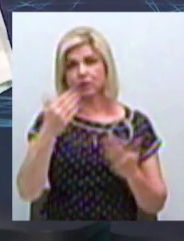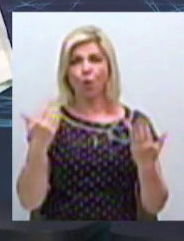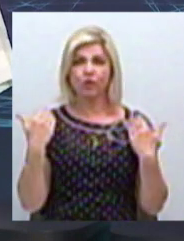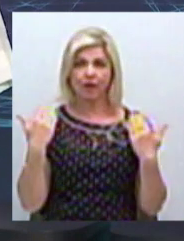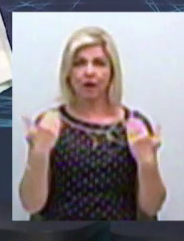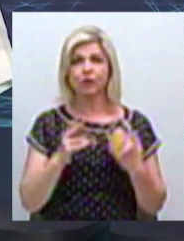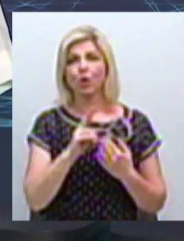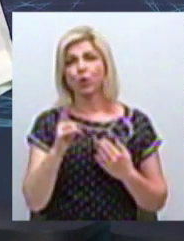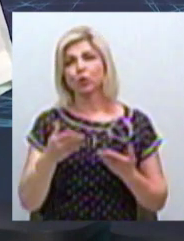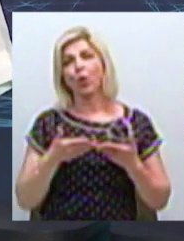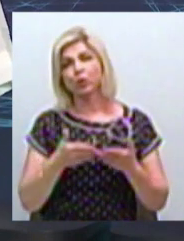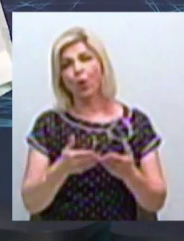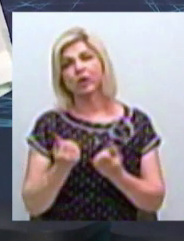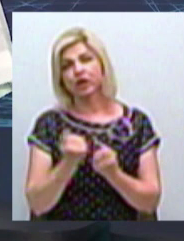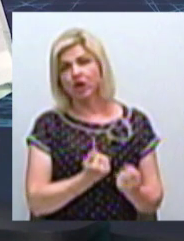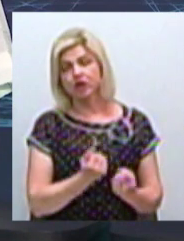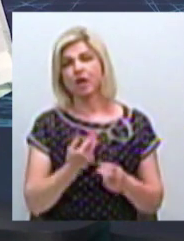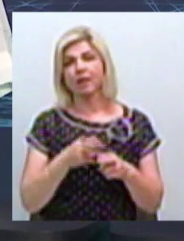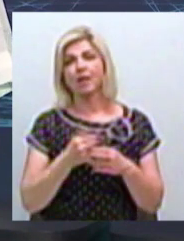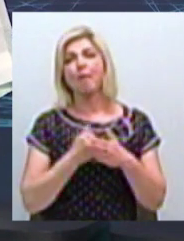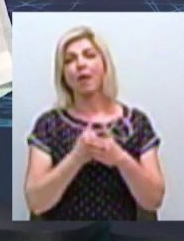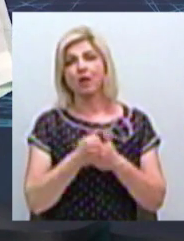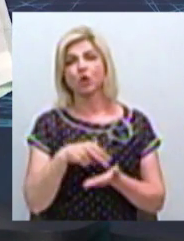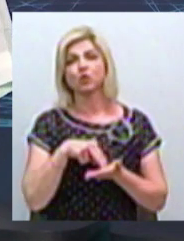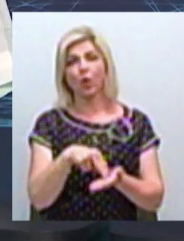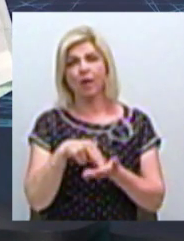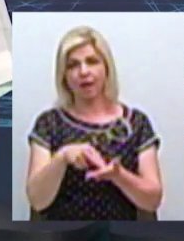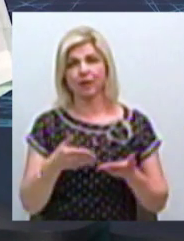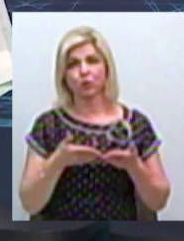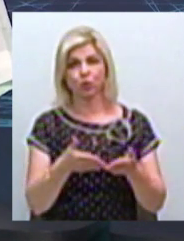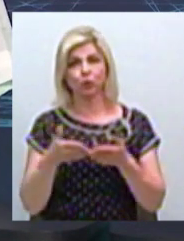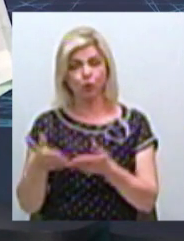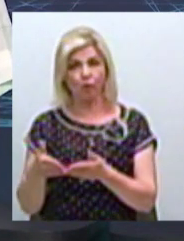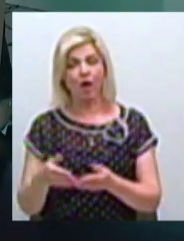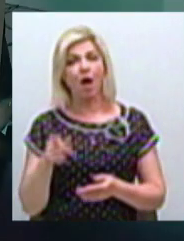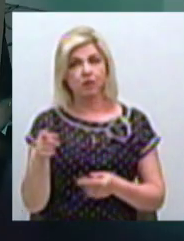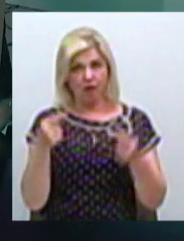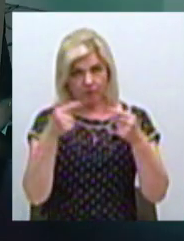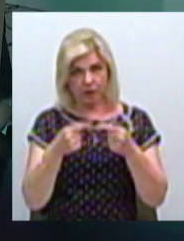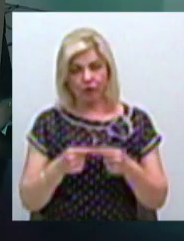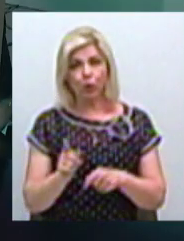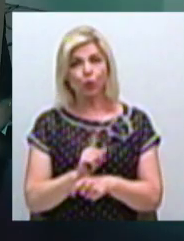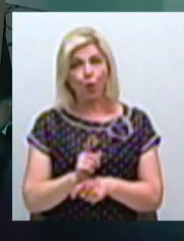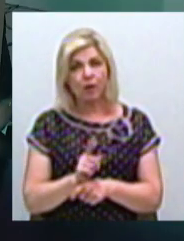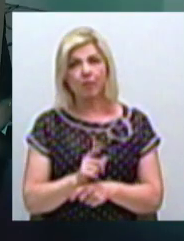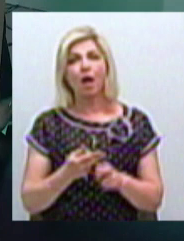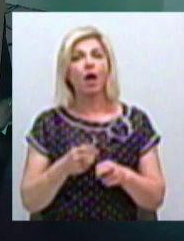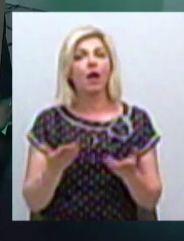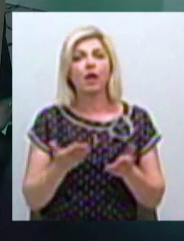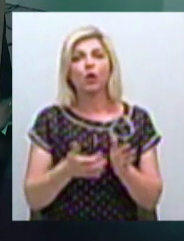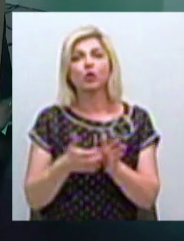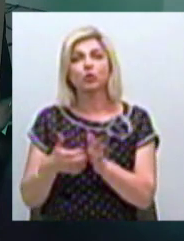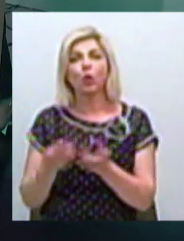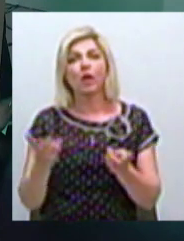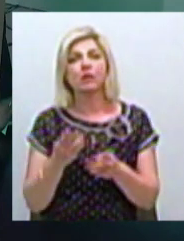отдыхать, кто держит лодки. Это база стоянки маломерных судов, так называемых. А чи відповідають вони відповідним нормам, які недоліки треба